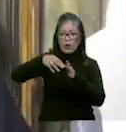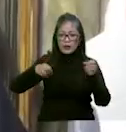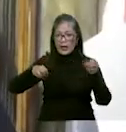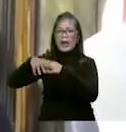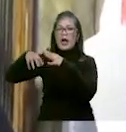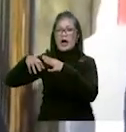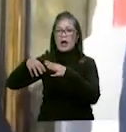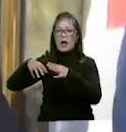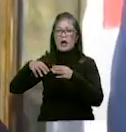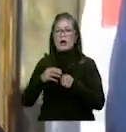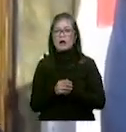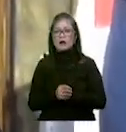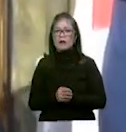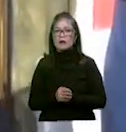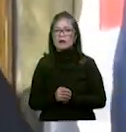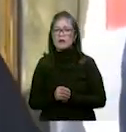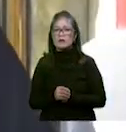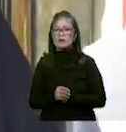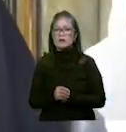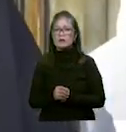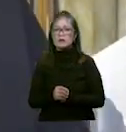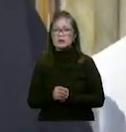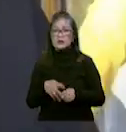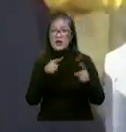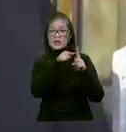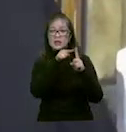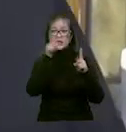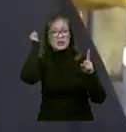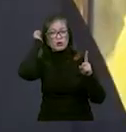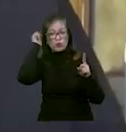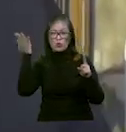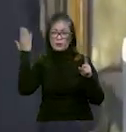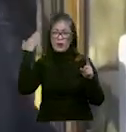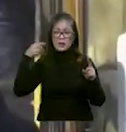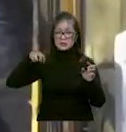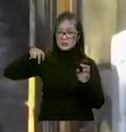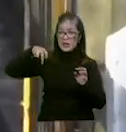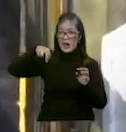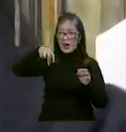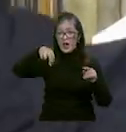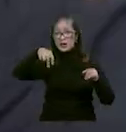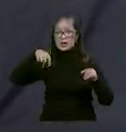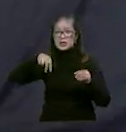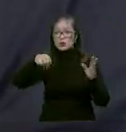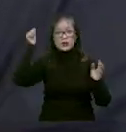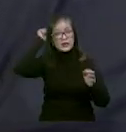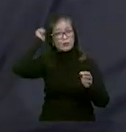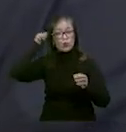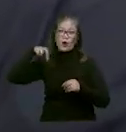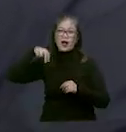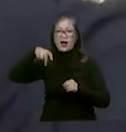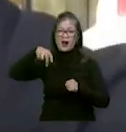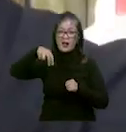Jadi ceritanya apa? Pas ibu itu tuh ke polsek tuh ngapain waktu kemarin? Jalan. Ibu mah lagi jalan aja. Polsek. Udah pulang di,